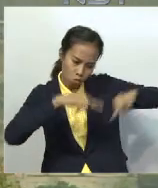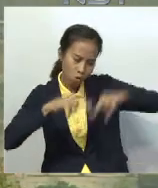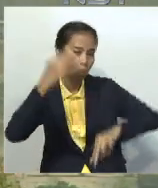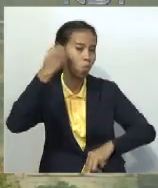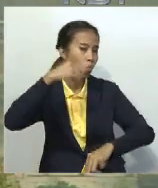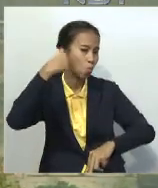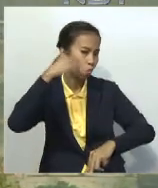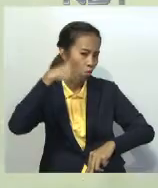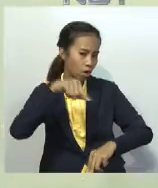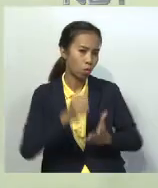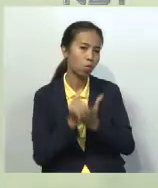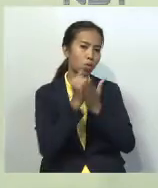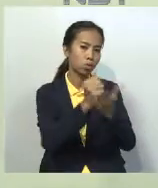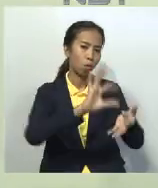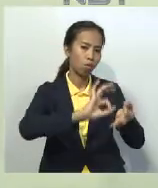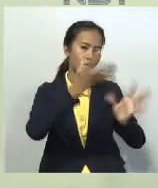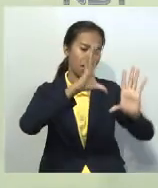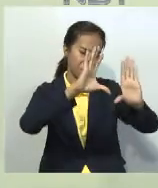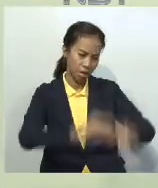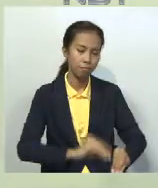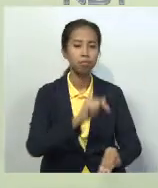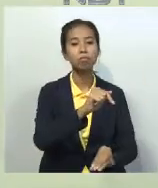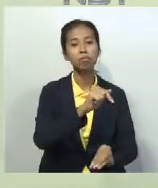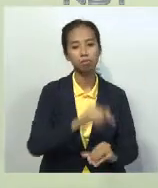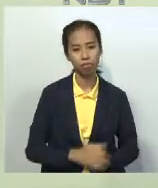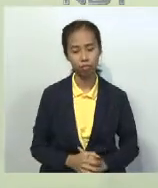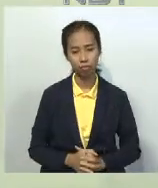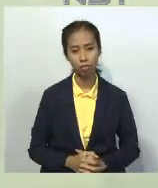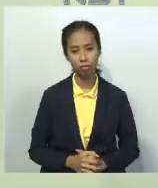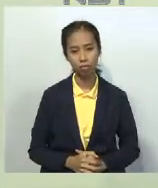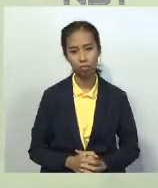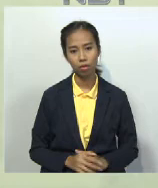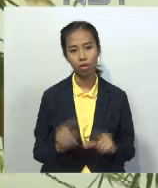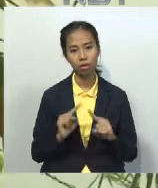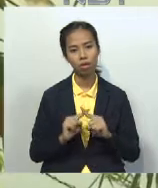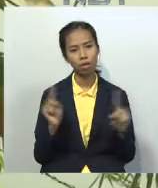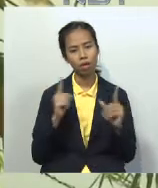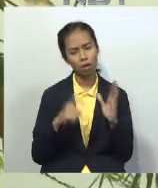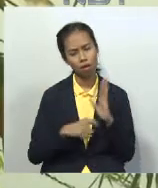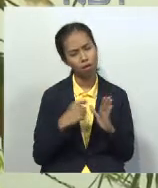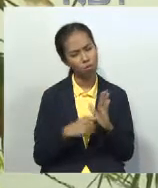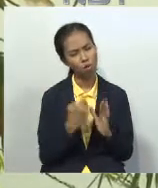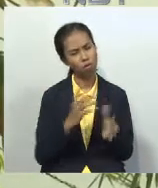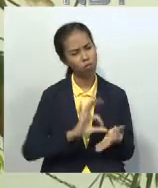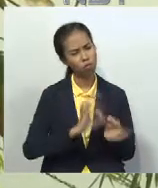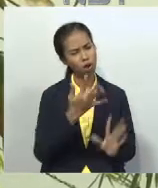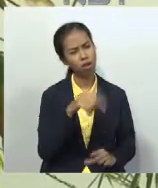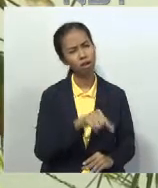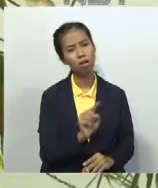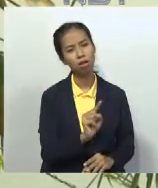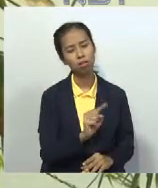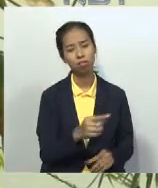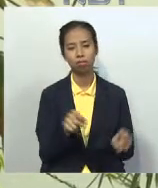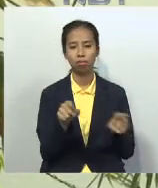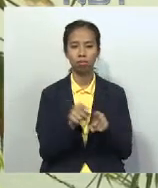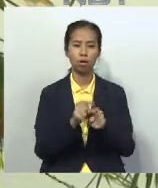มีเวรยามทุกวันช่วยกันดับไฟทุกวันครับเพราะแต่สาเหตุที่เกิดขึ้นเนื่องจากเป็นพื้น